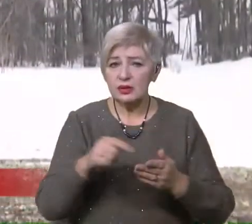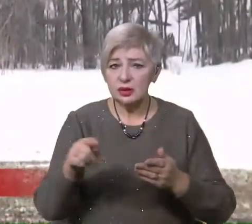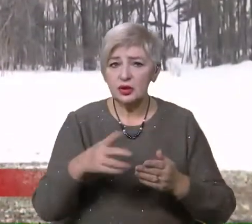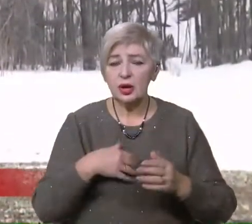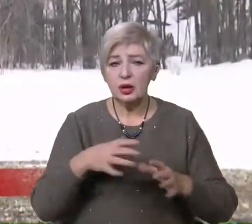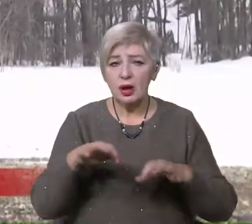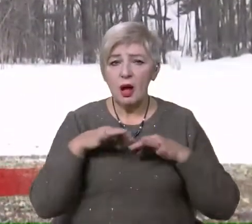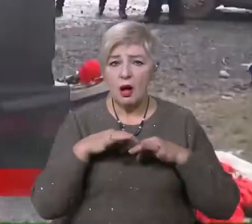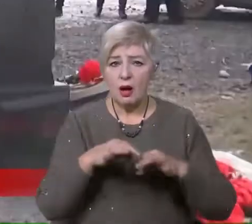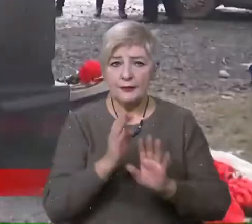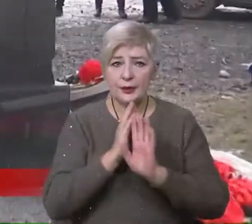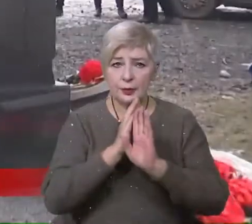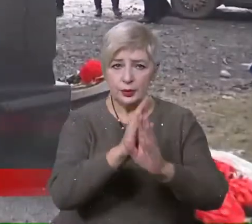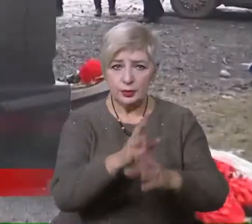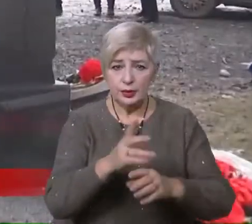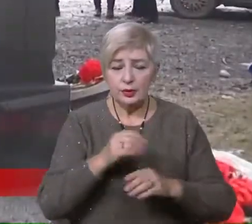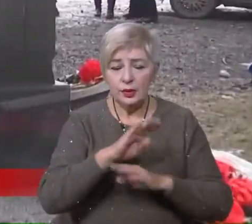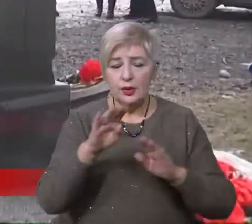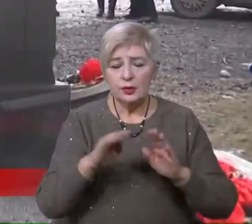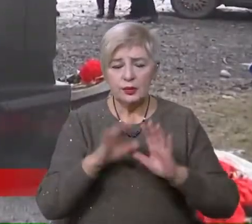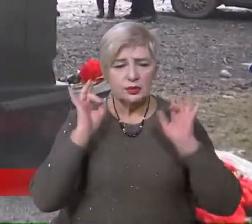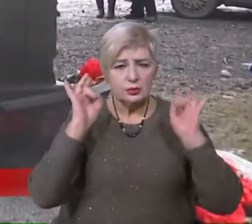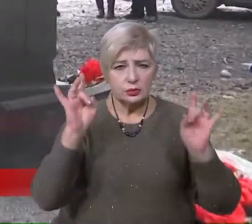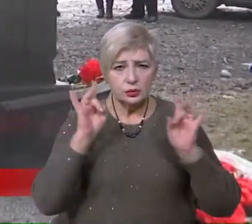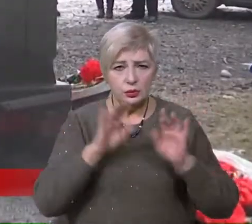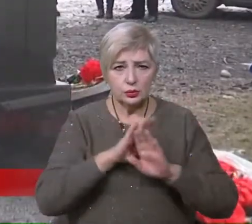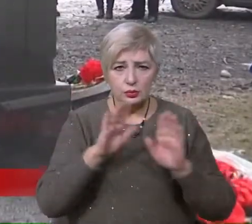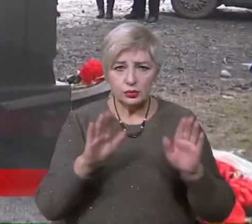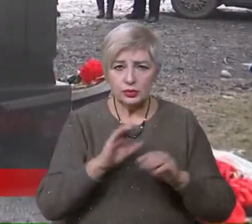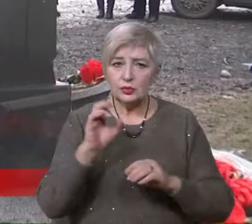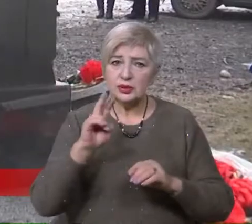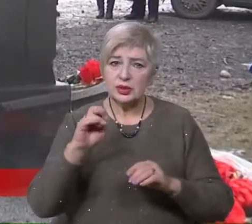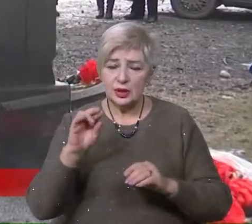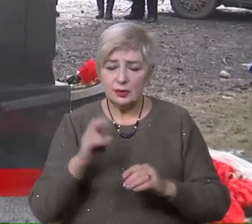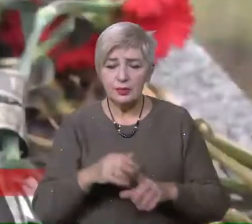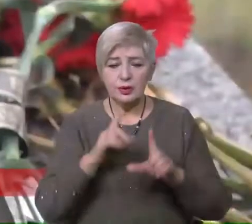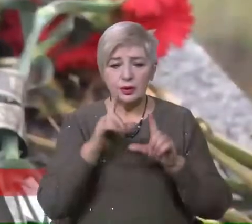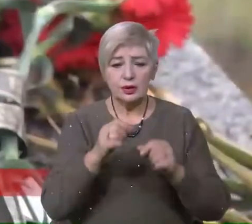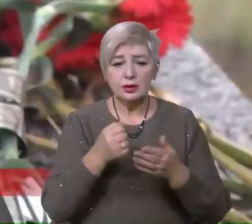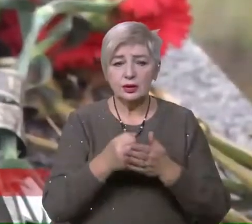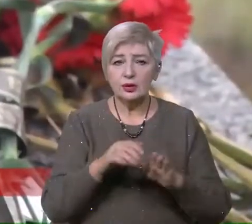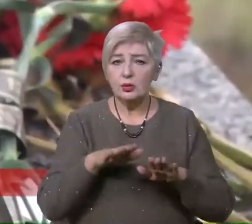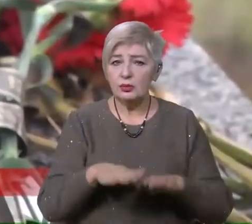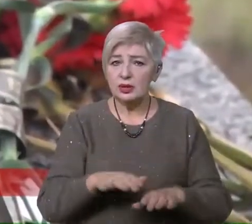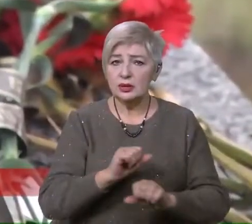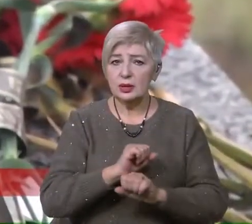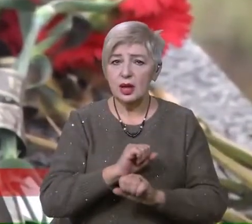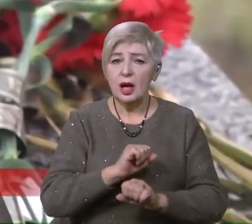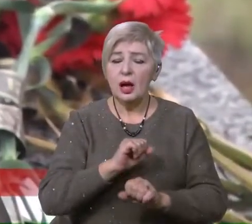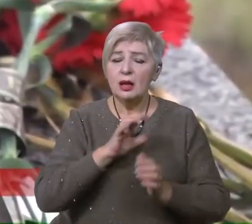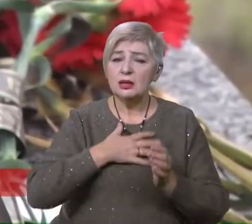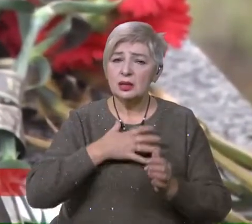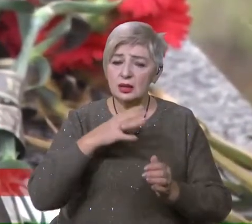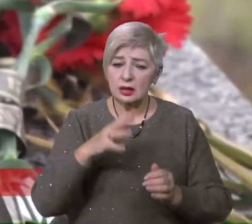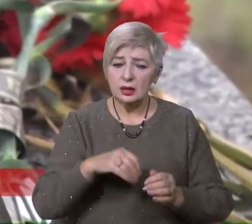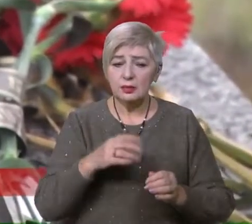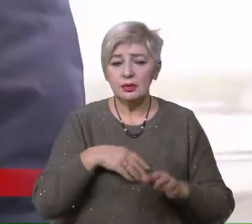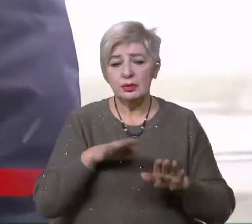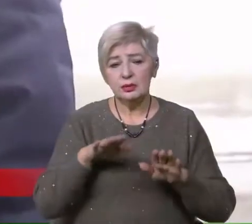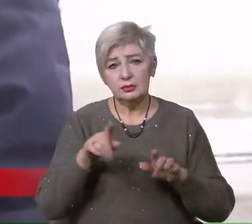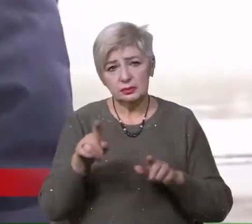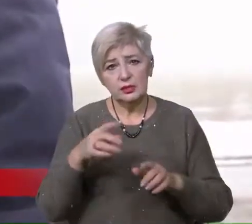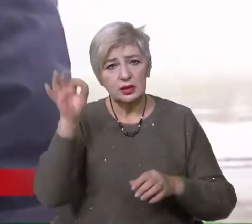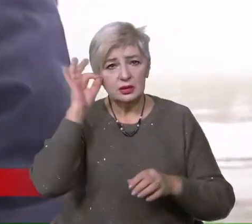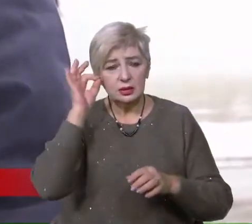автопробігом. Під гучну музику Скрябіна машина їхала від центру міста до місця загибелі. Біля пам'ятника